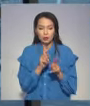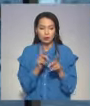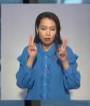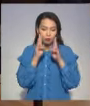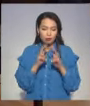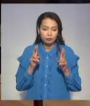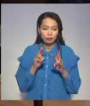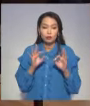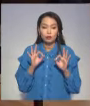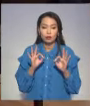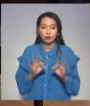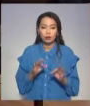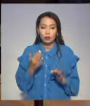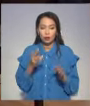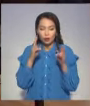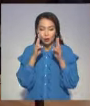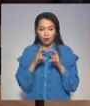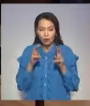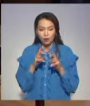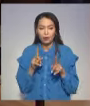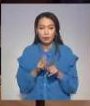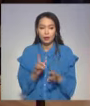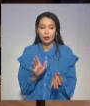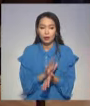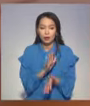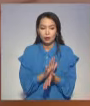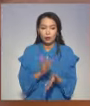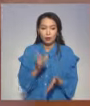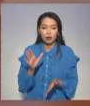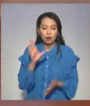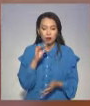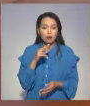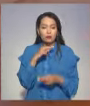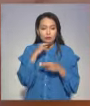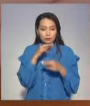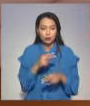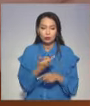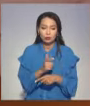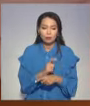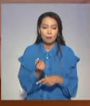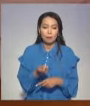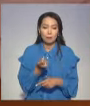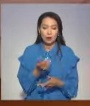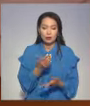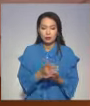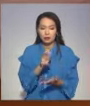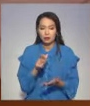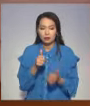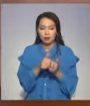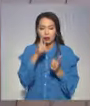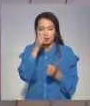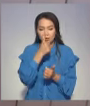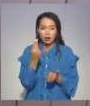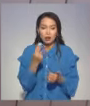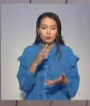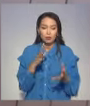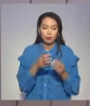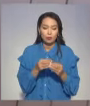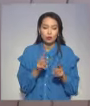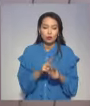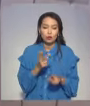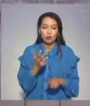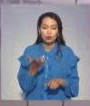дұрыс. Тексеріс тегін, бірақ оған құлақ танытатындар аз дейді мамандар. Соның өзінде жыл сайын Астана бойынша